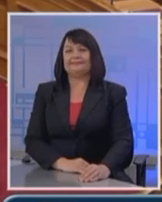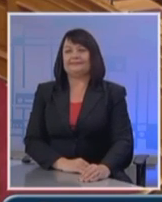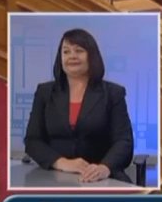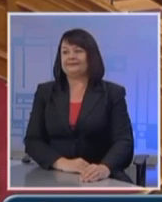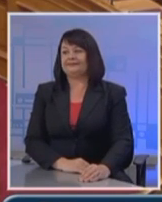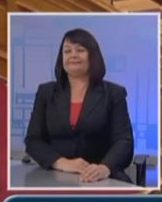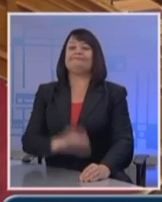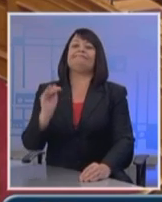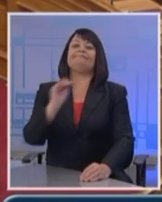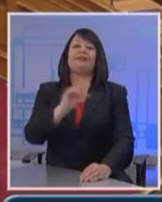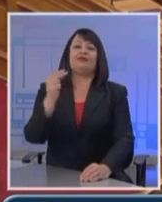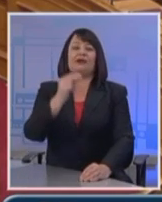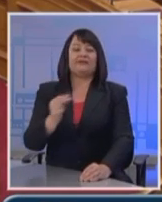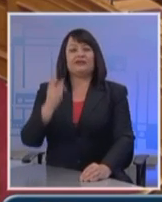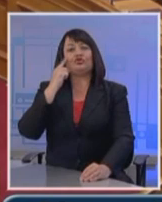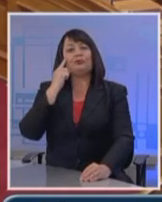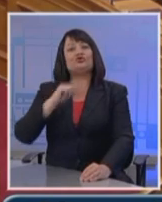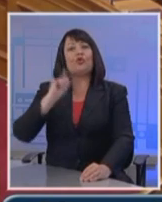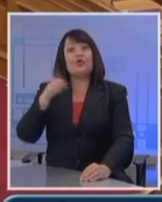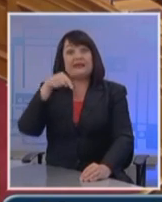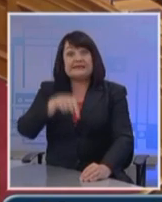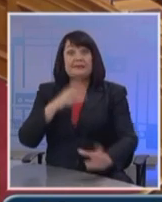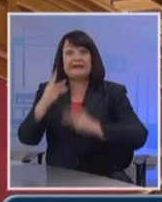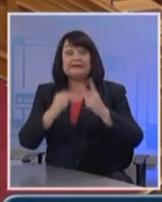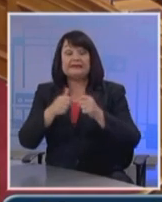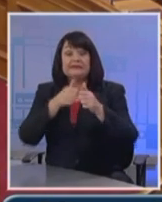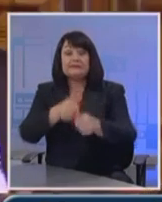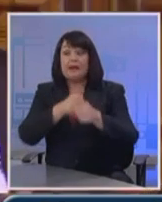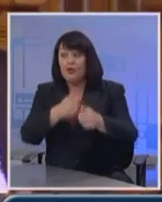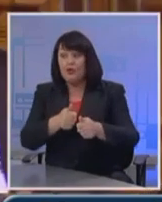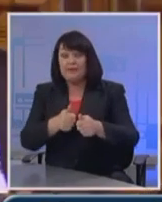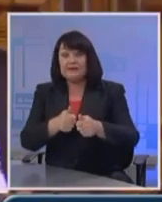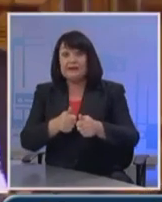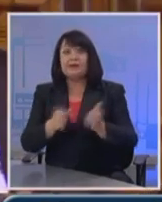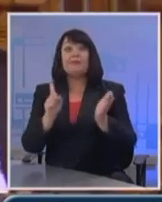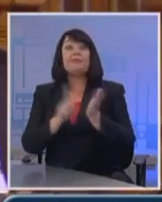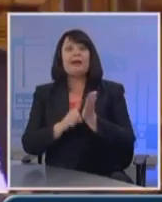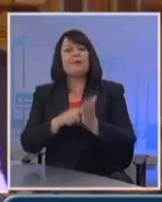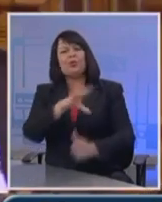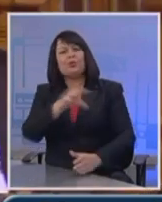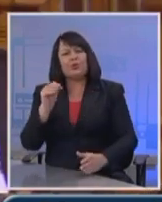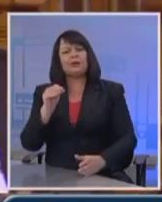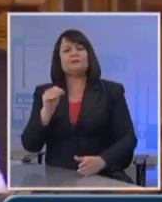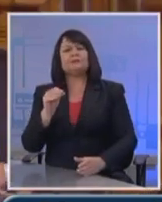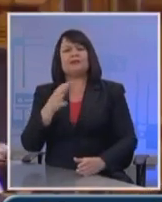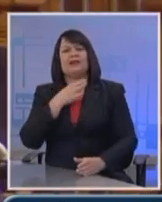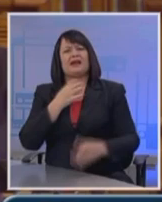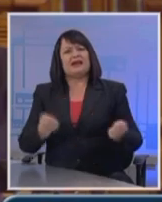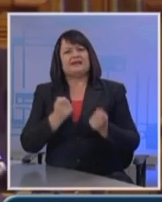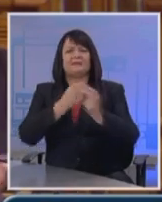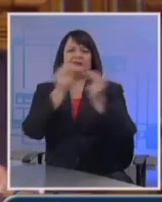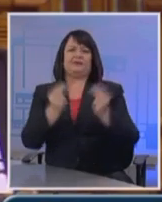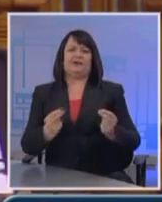Εσείς κύριοι συνάδελφοι, νομίζω ότι όσοι παρακολούθησαν τη σημερινή συζήτηση πρέπει να έχουν βγάλει χρήσιμα